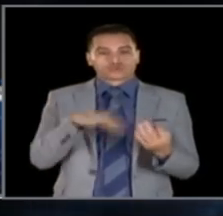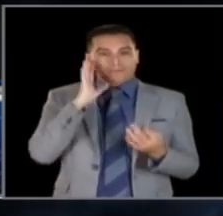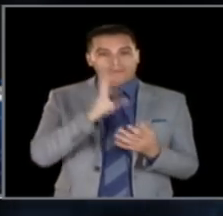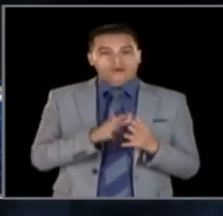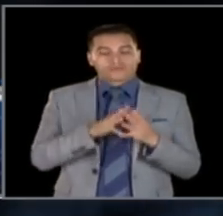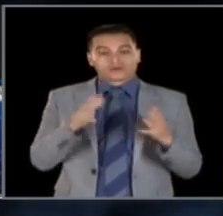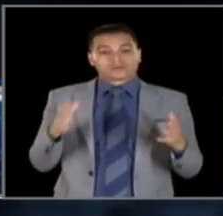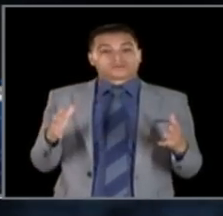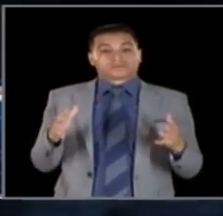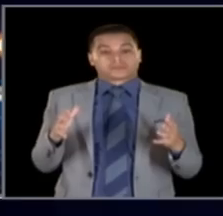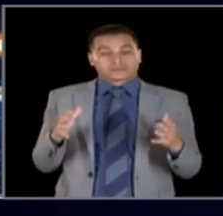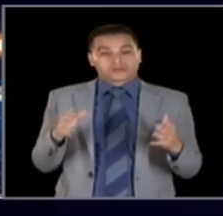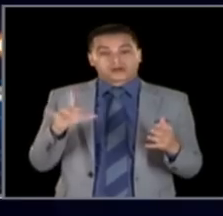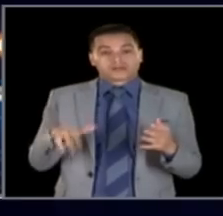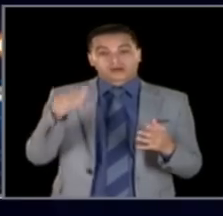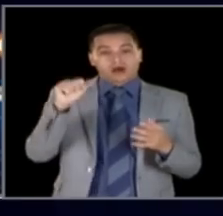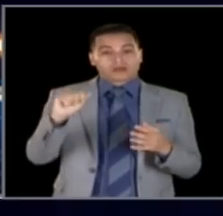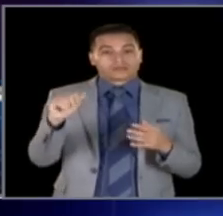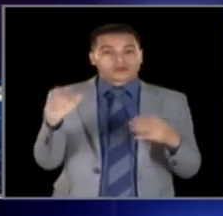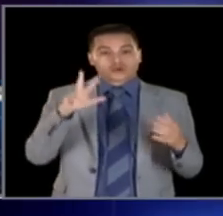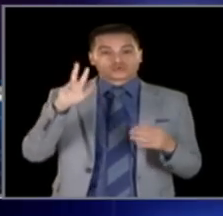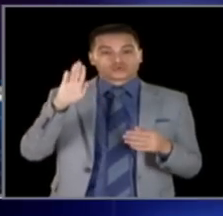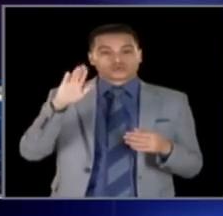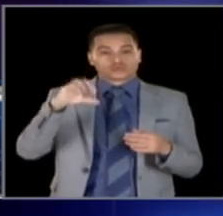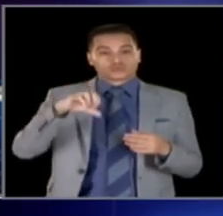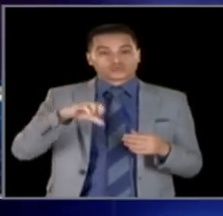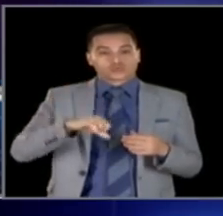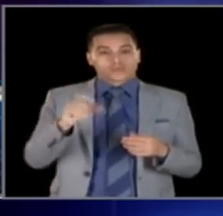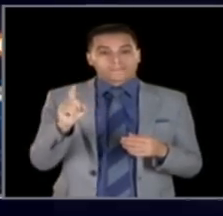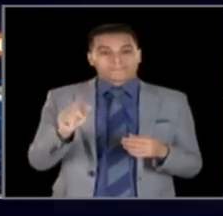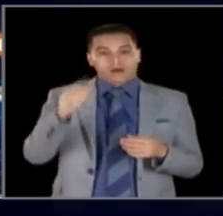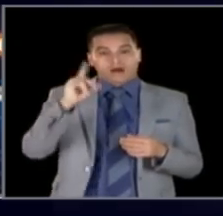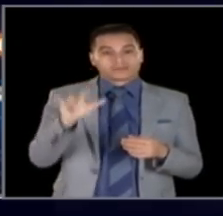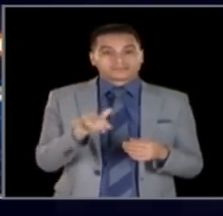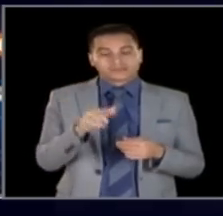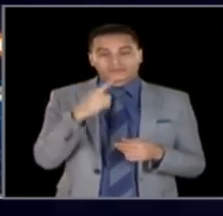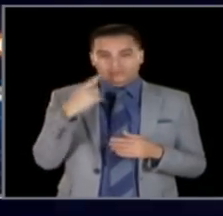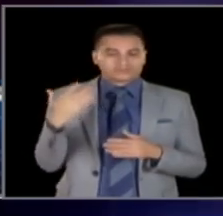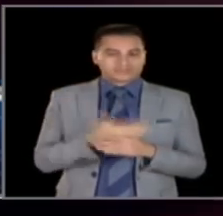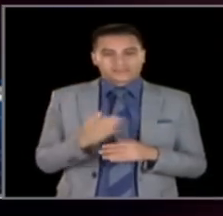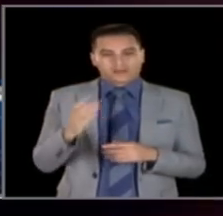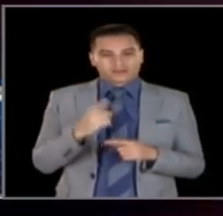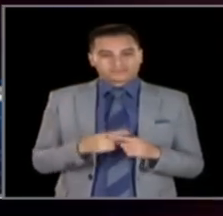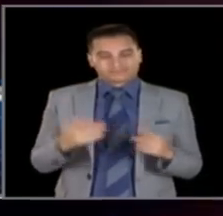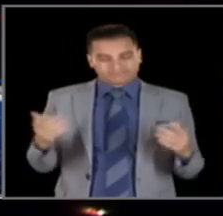القدير رياض السنباطي. رجاء بالمليح. إجابة